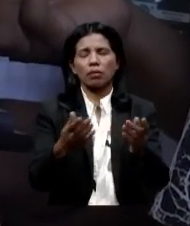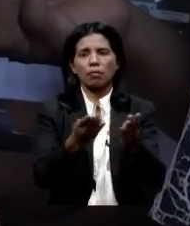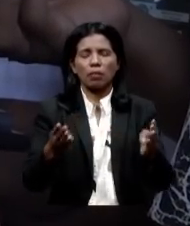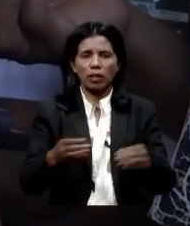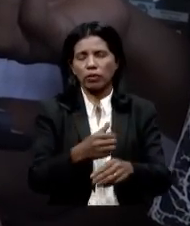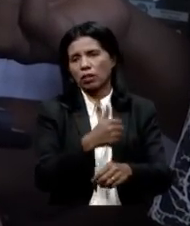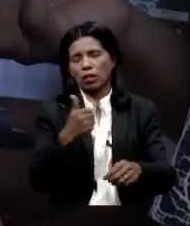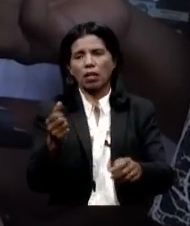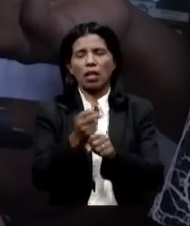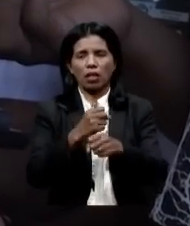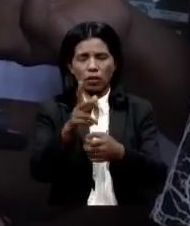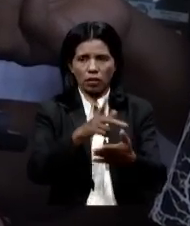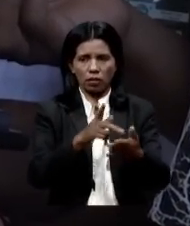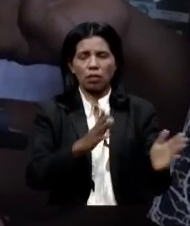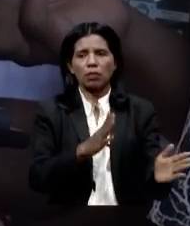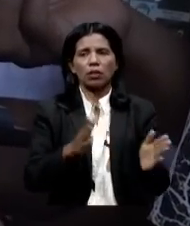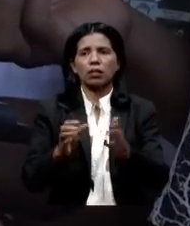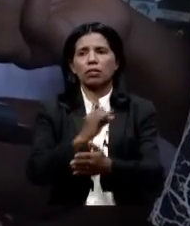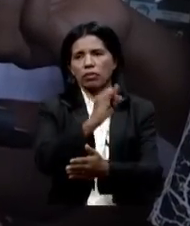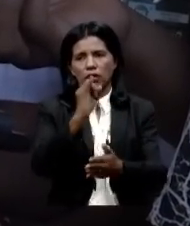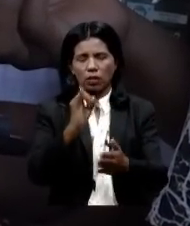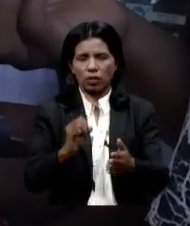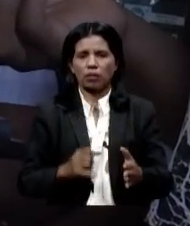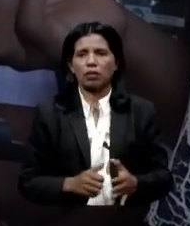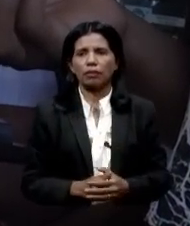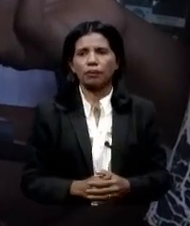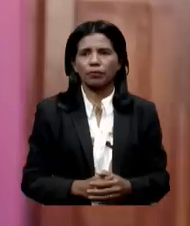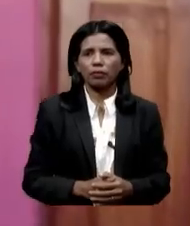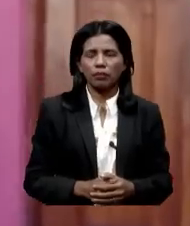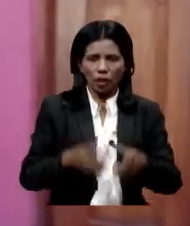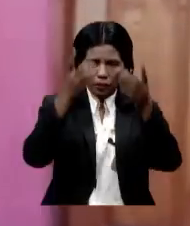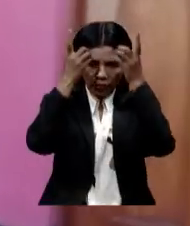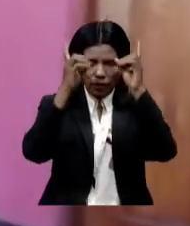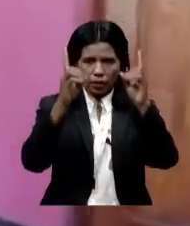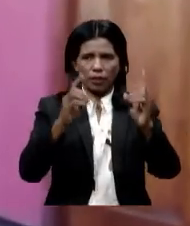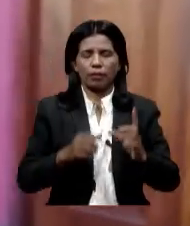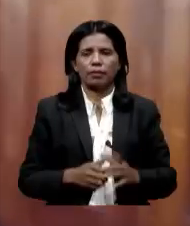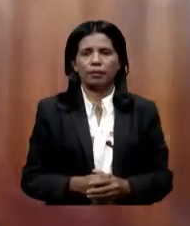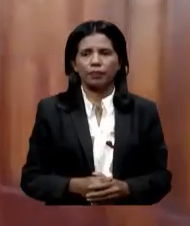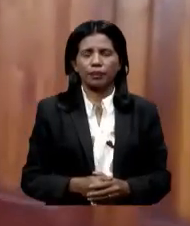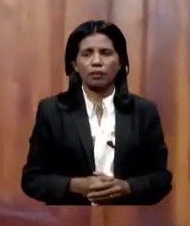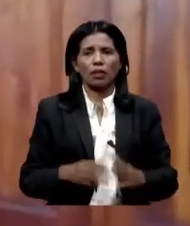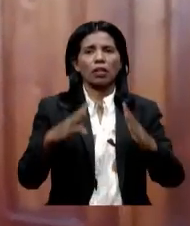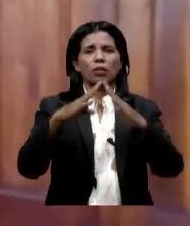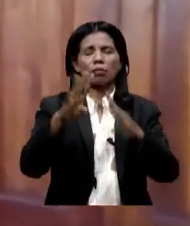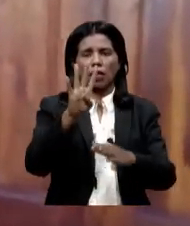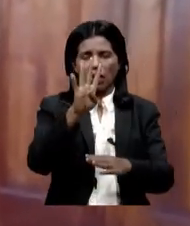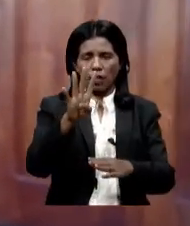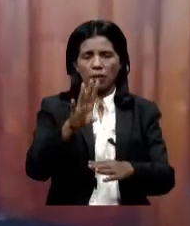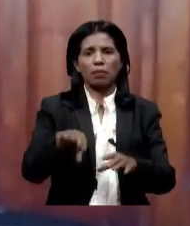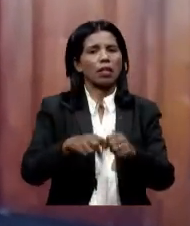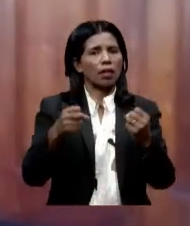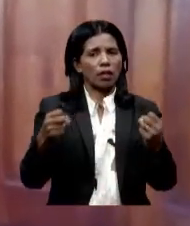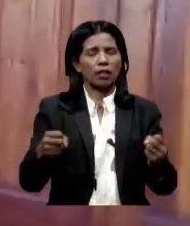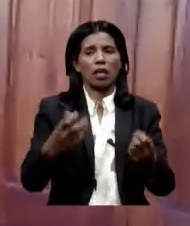habar larang ne proses investigasi lama se determina e a confronto ne uma hat maqueta estraga no dadau